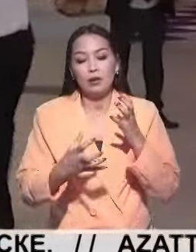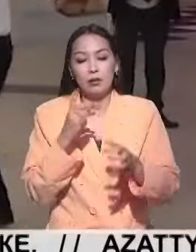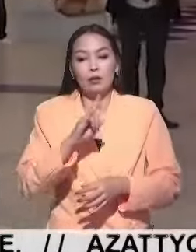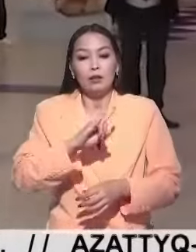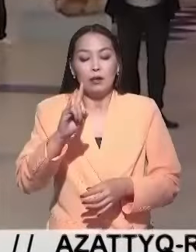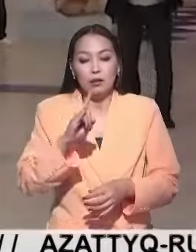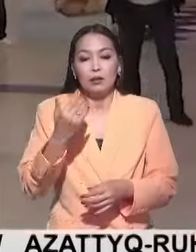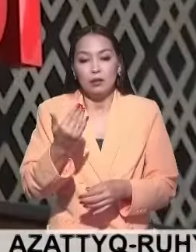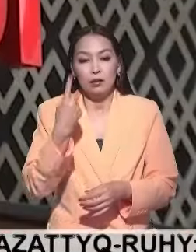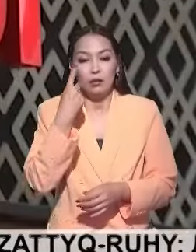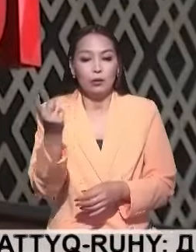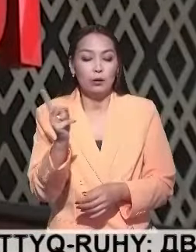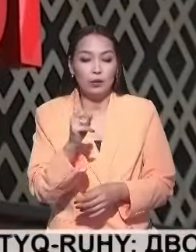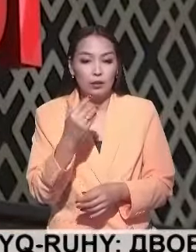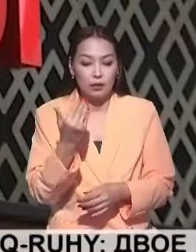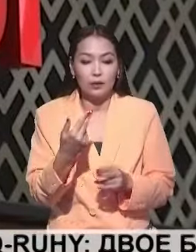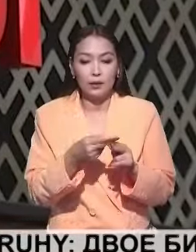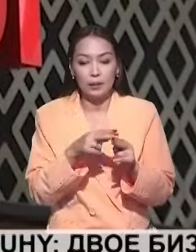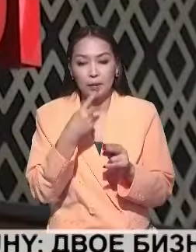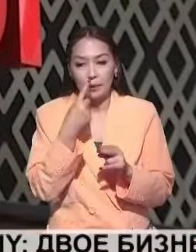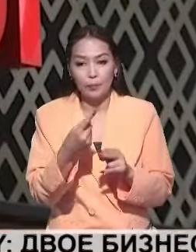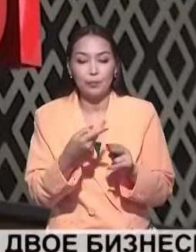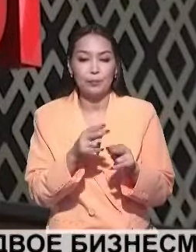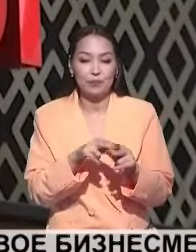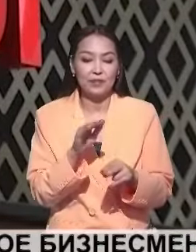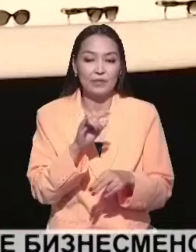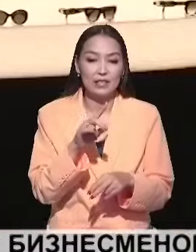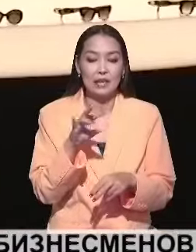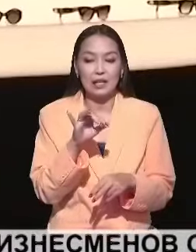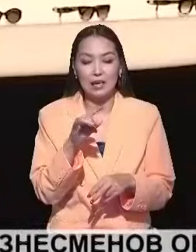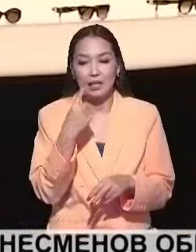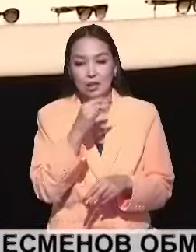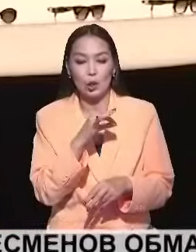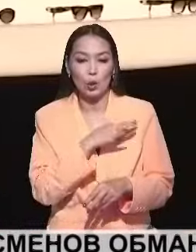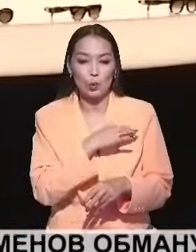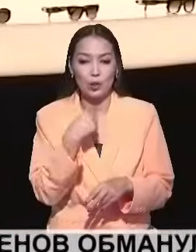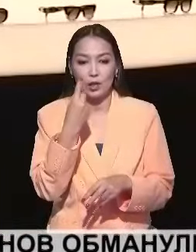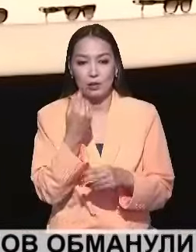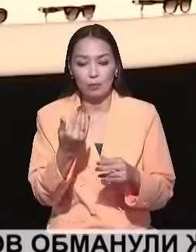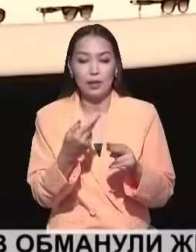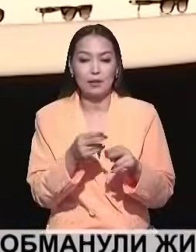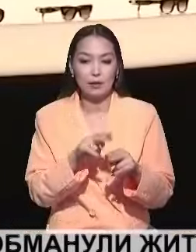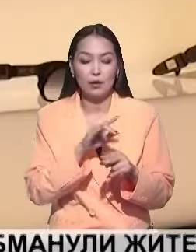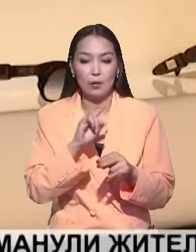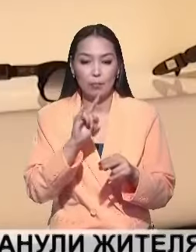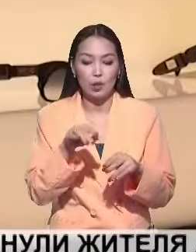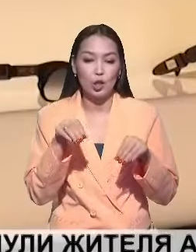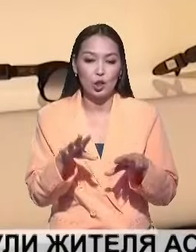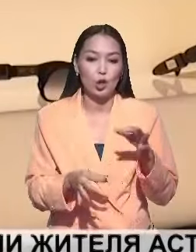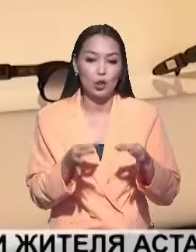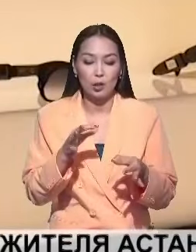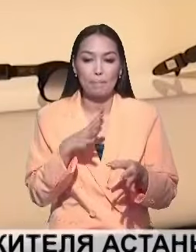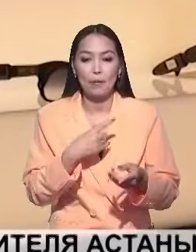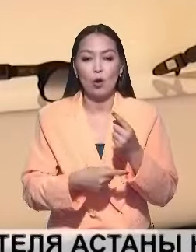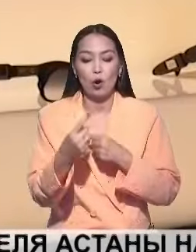аэропорту Алматы сообщили, что принадлежавшие физическим и юридическим лицам часть помещений пассажирского терминала решением суда были